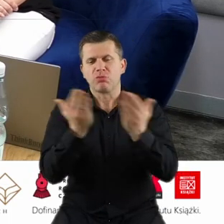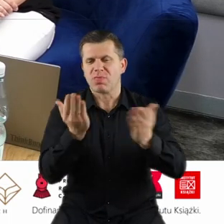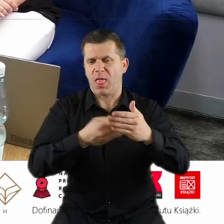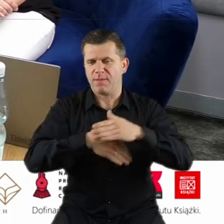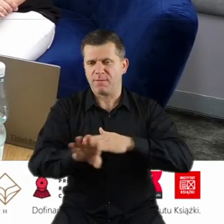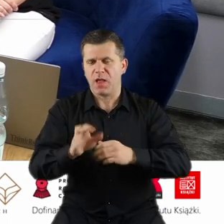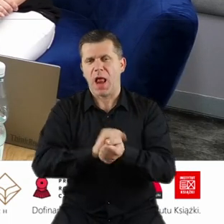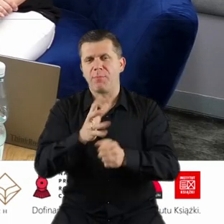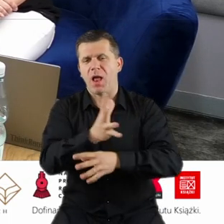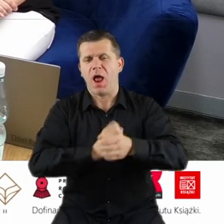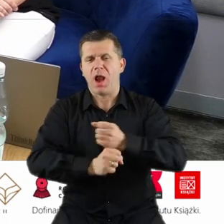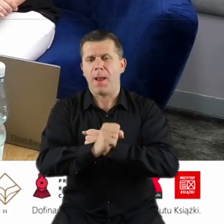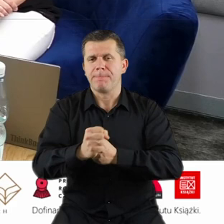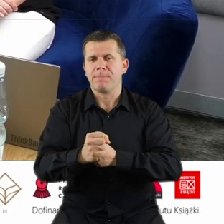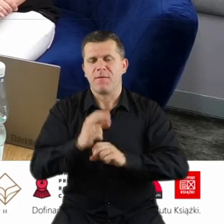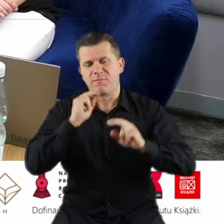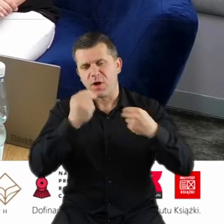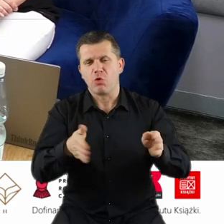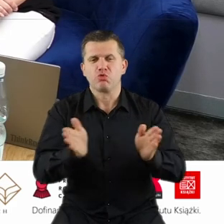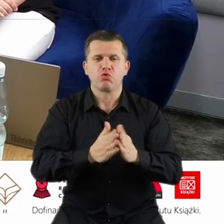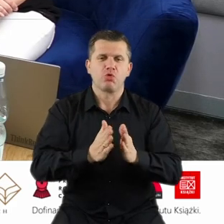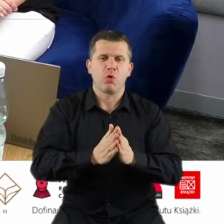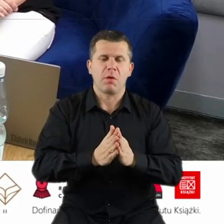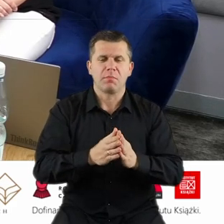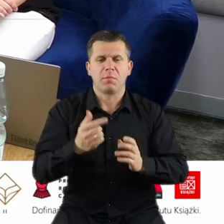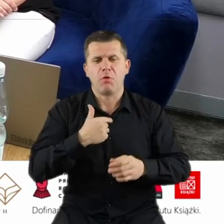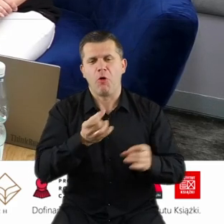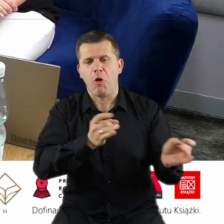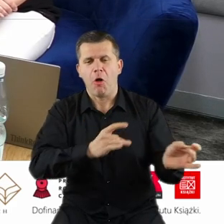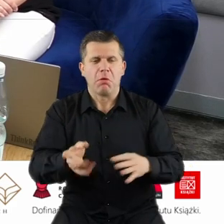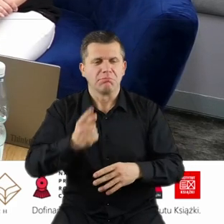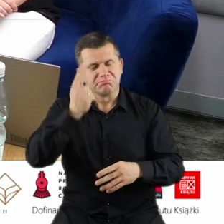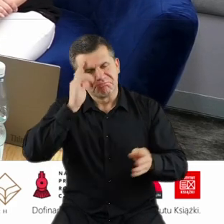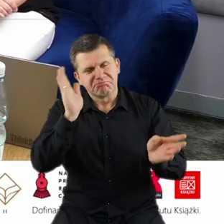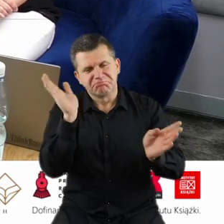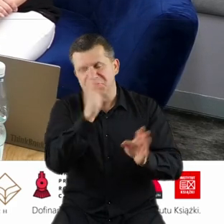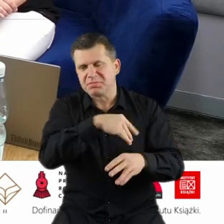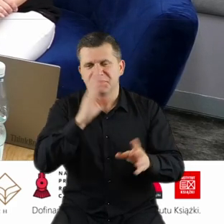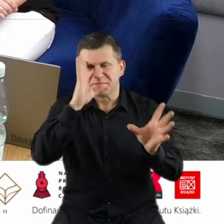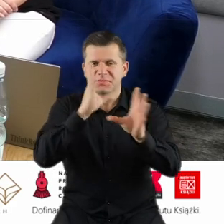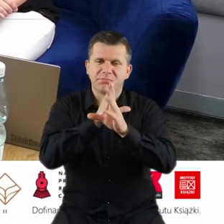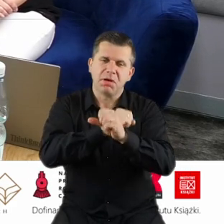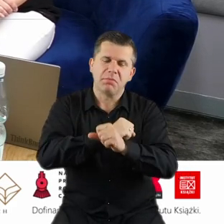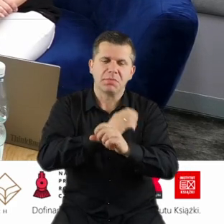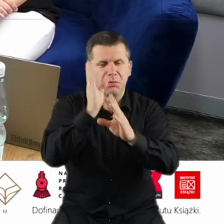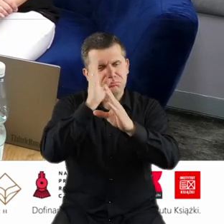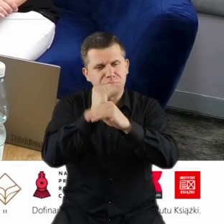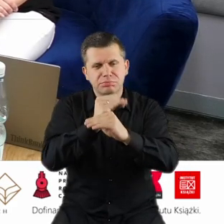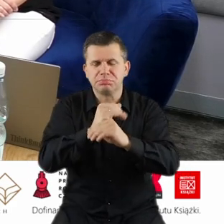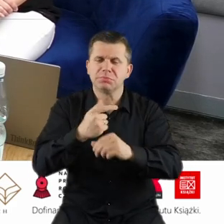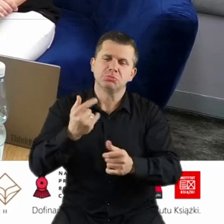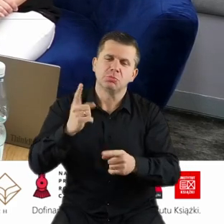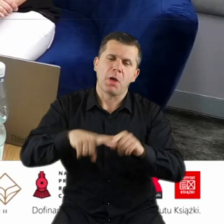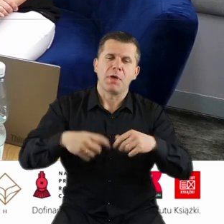z czytelni albo wychodzę z aresztu śledczego, gdzie rozmawialiśmy, wracam do domu i od razu po prostu jestem w stanie się przestawić na